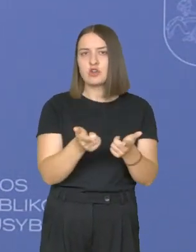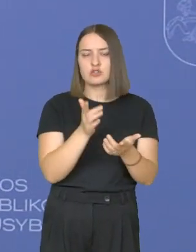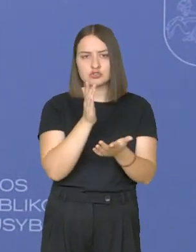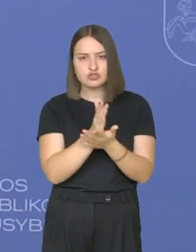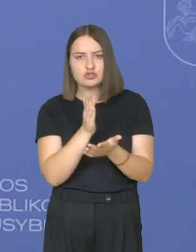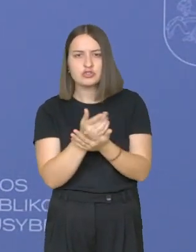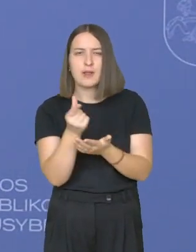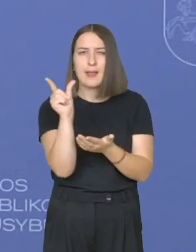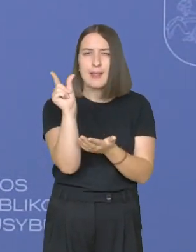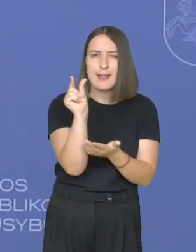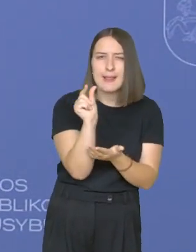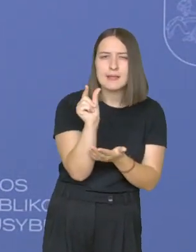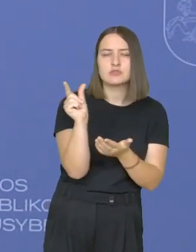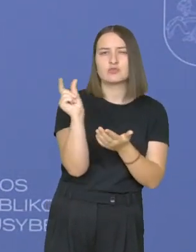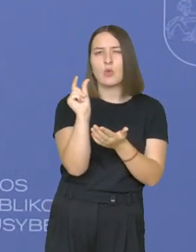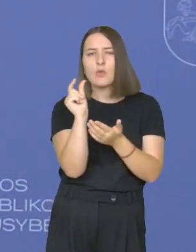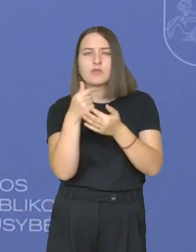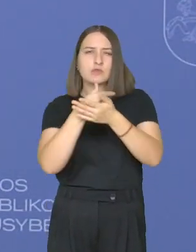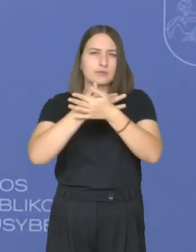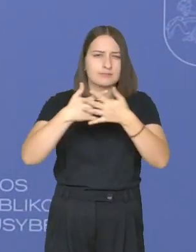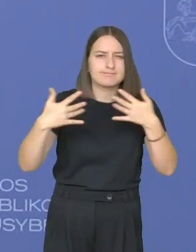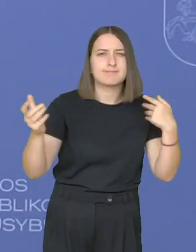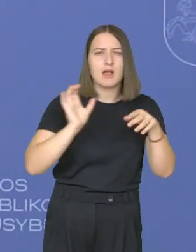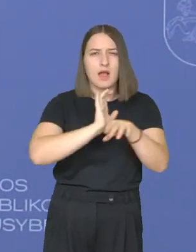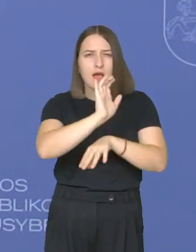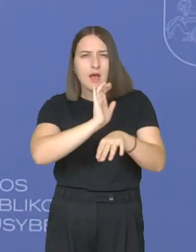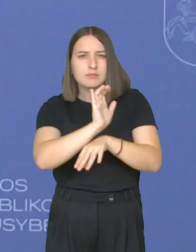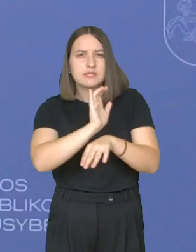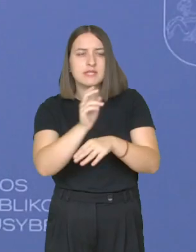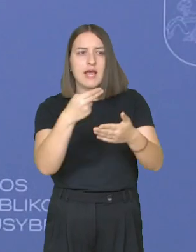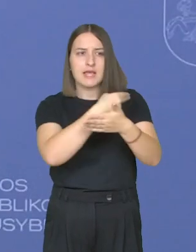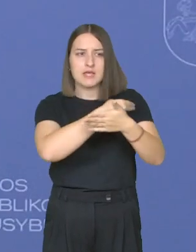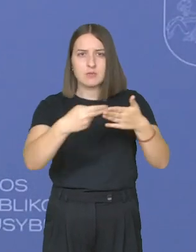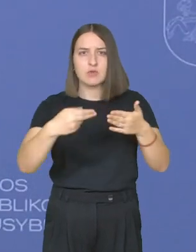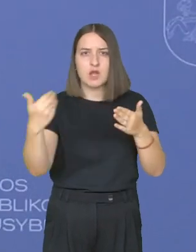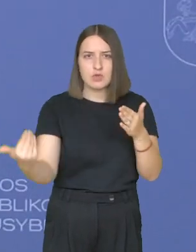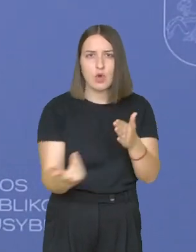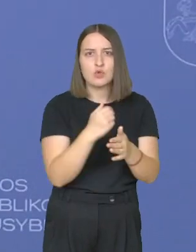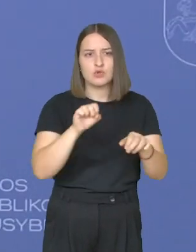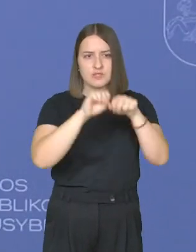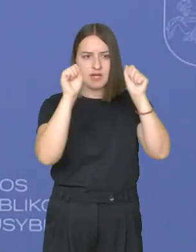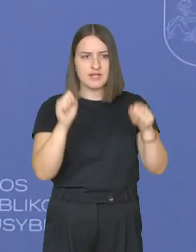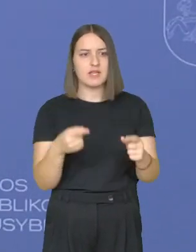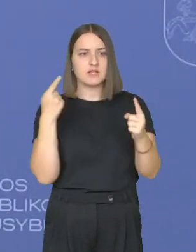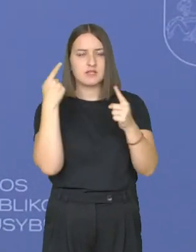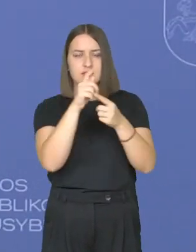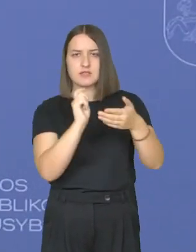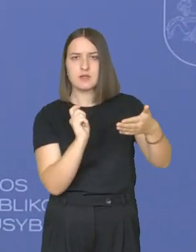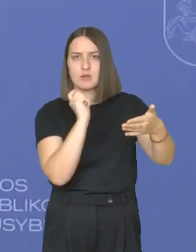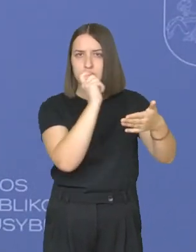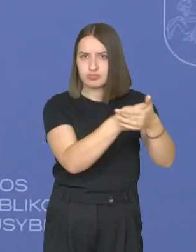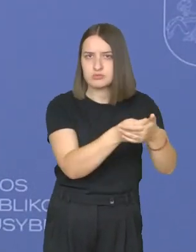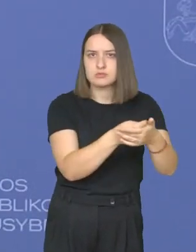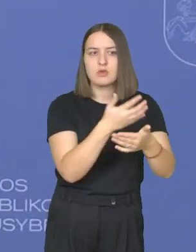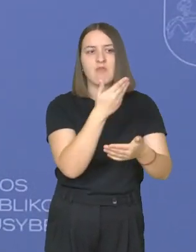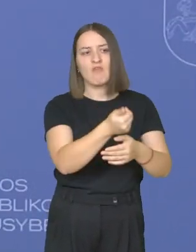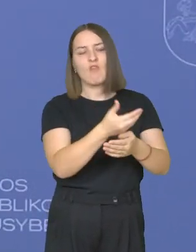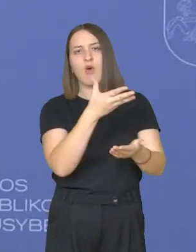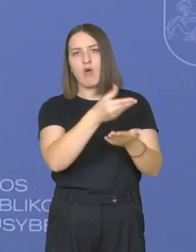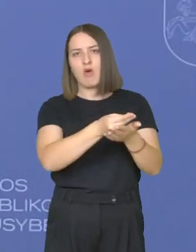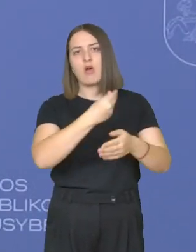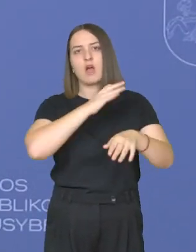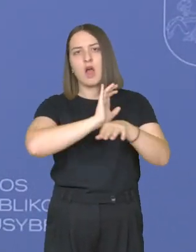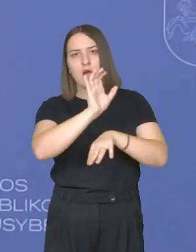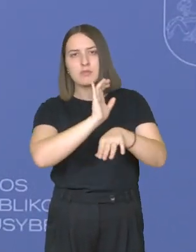šovinius keliame šiai įmonei naujus strateginius tikslus tai yra plėsti gamybą a pritraukti